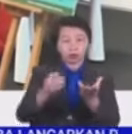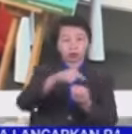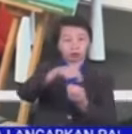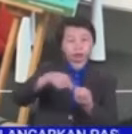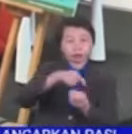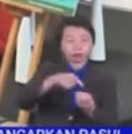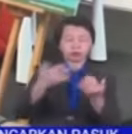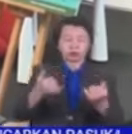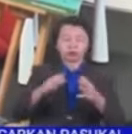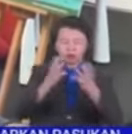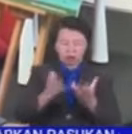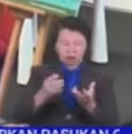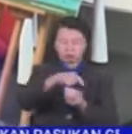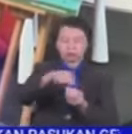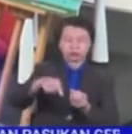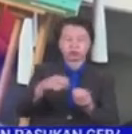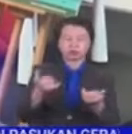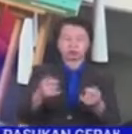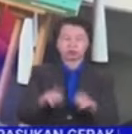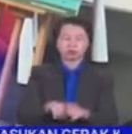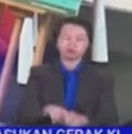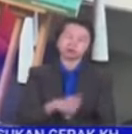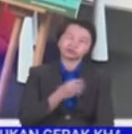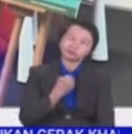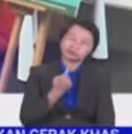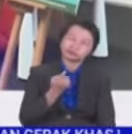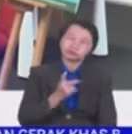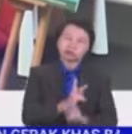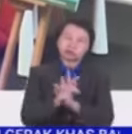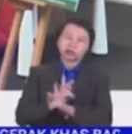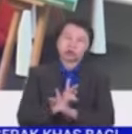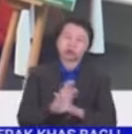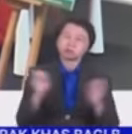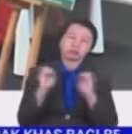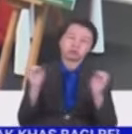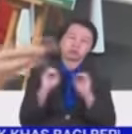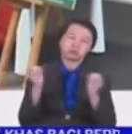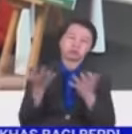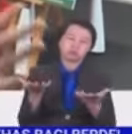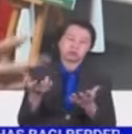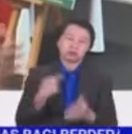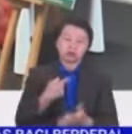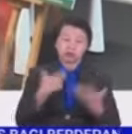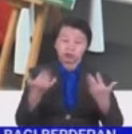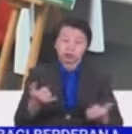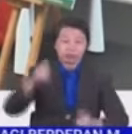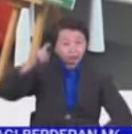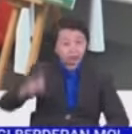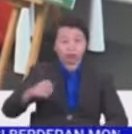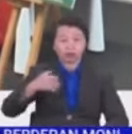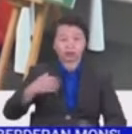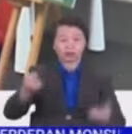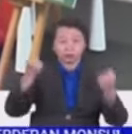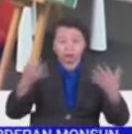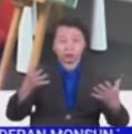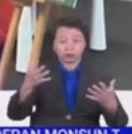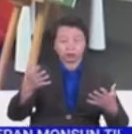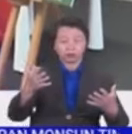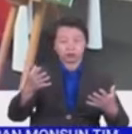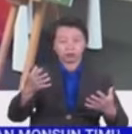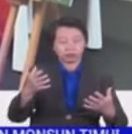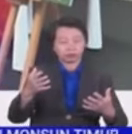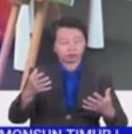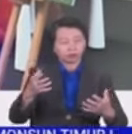Alam sekitar sekarang ni macam nak kata kita jaga tu tak. So kita sekarang ni kena ada banyak, orang